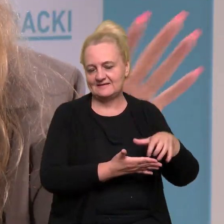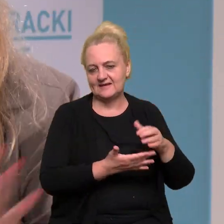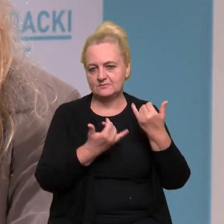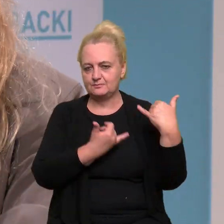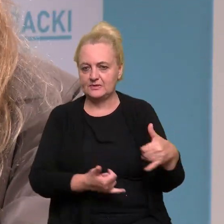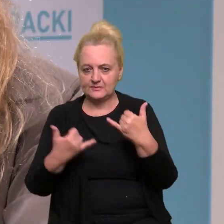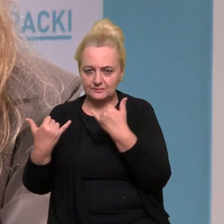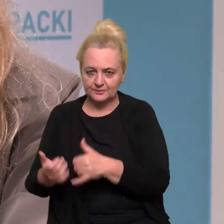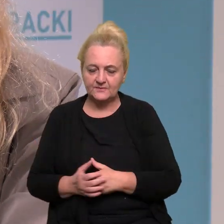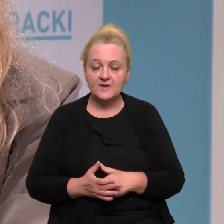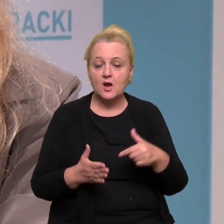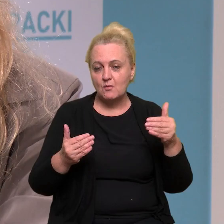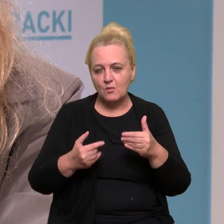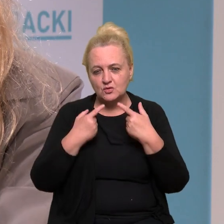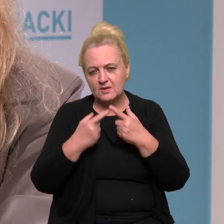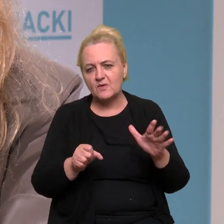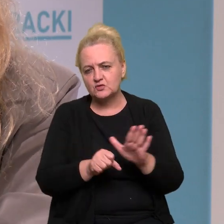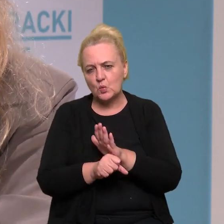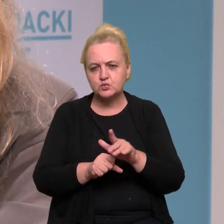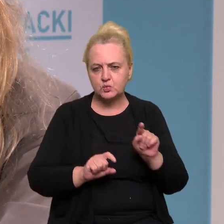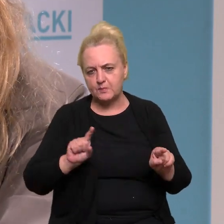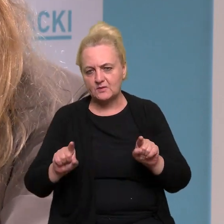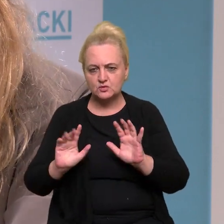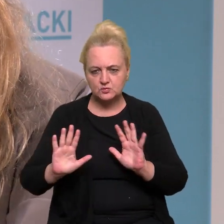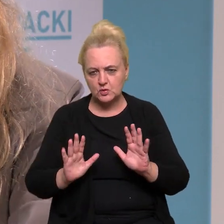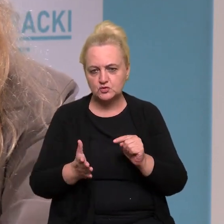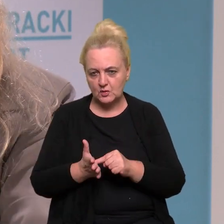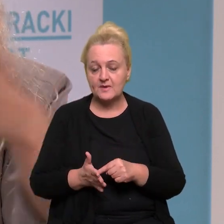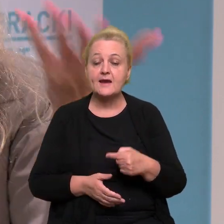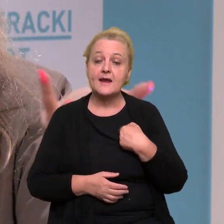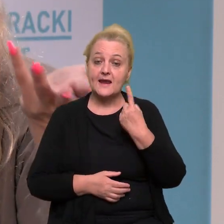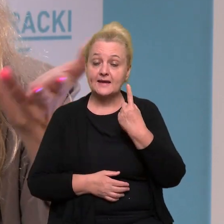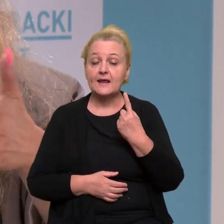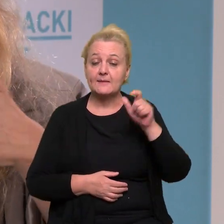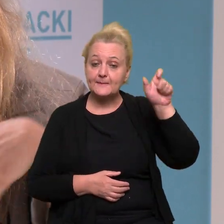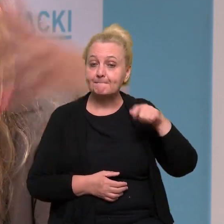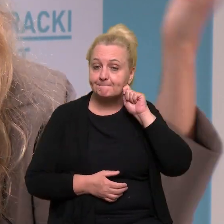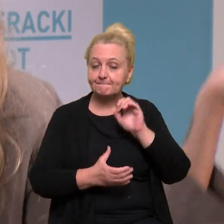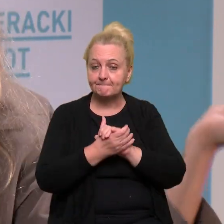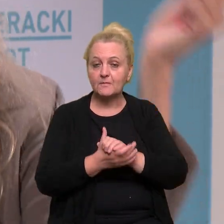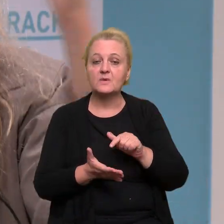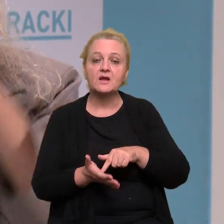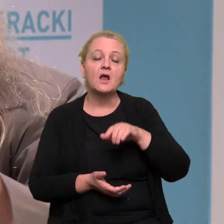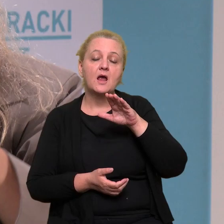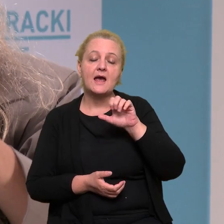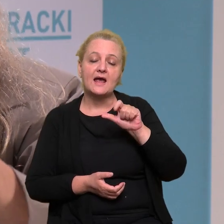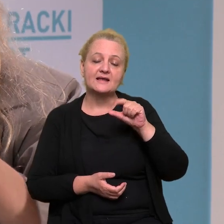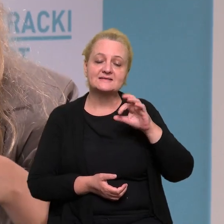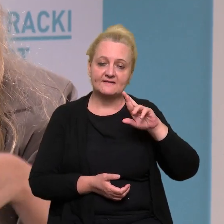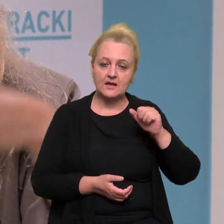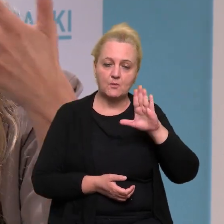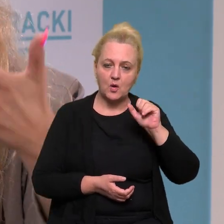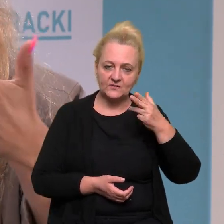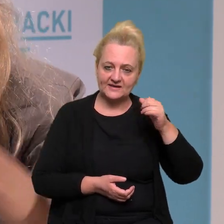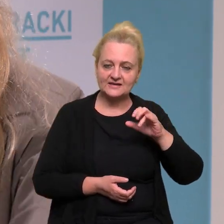I no, można powiedzieć, że się uzupełniają. I jedna z moich przyjaciółek, Aleksandra Bondi Anthony,